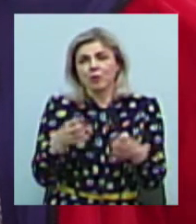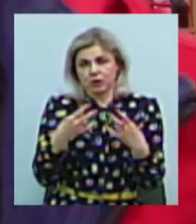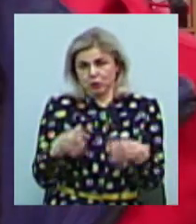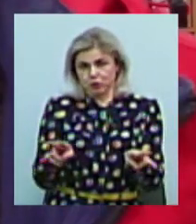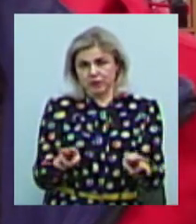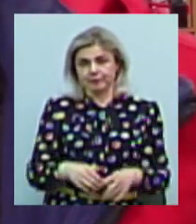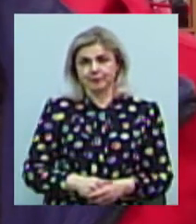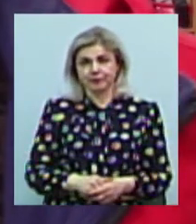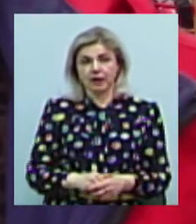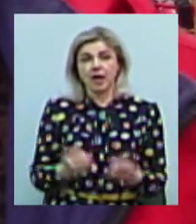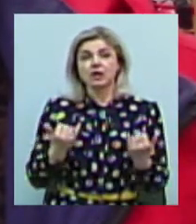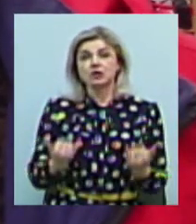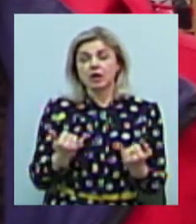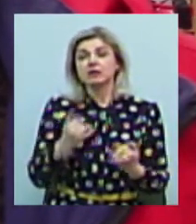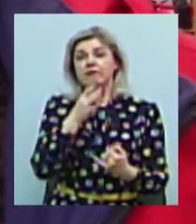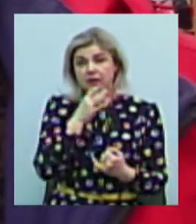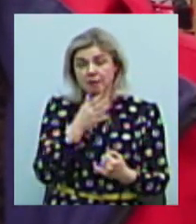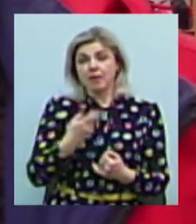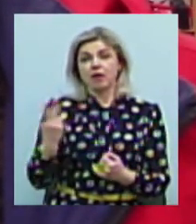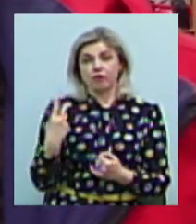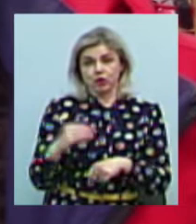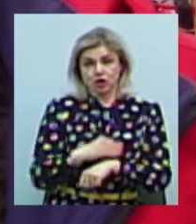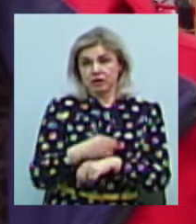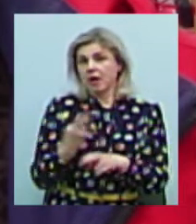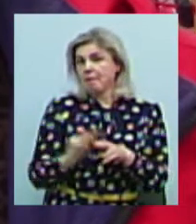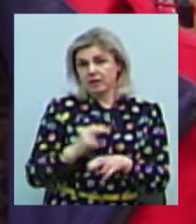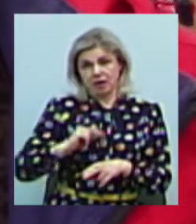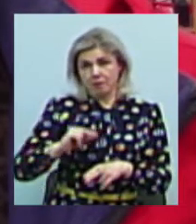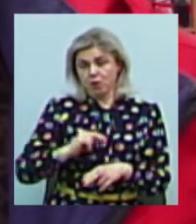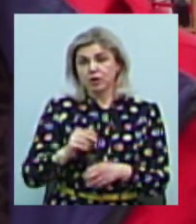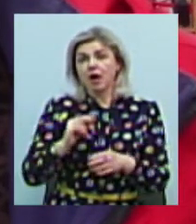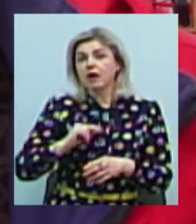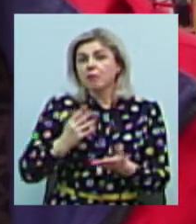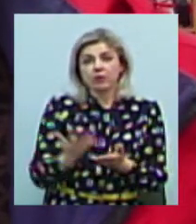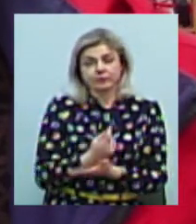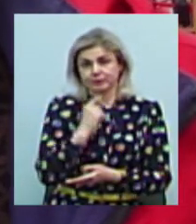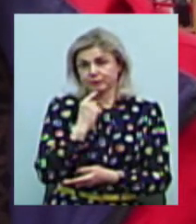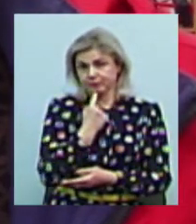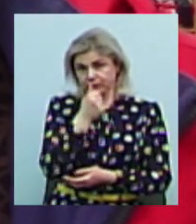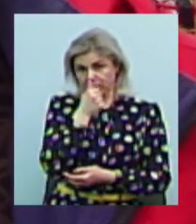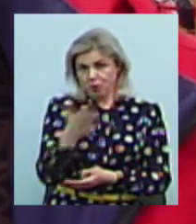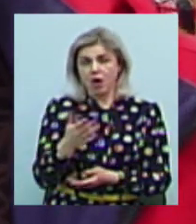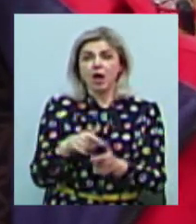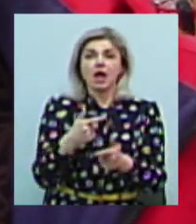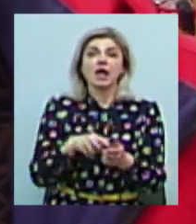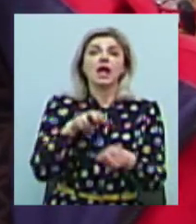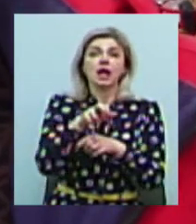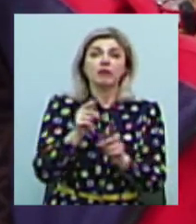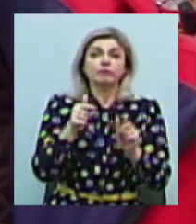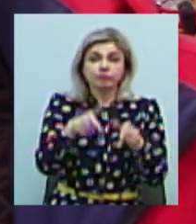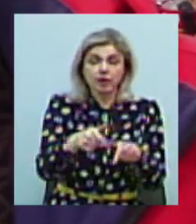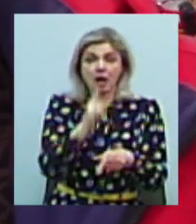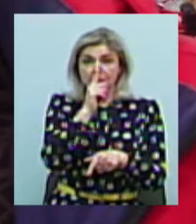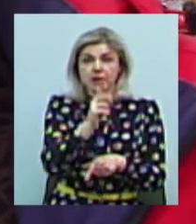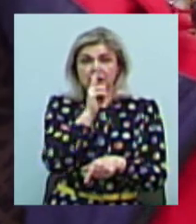потрібні. В даний момент ми обидва безробітні. Роботу тупо не можемо собі знайти. Або кудись йдеш, влаштовуєшся,